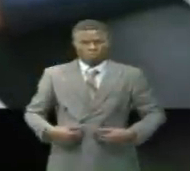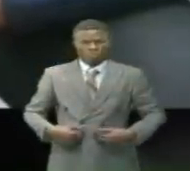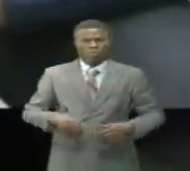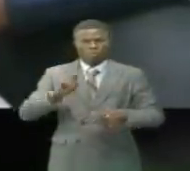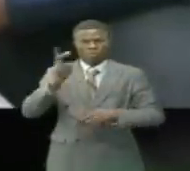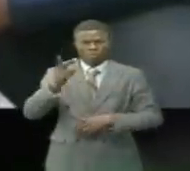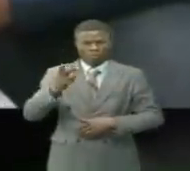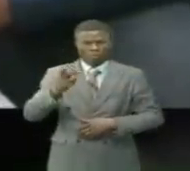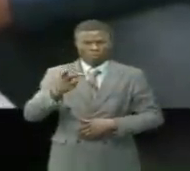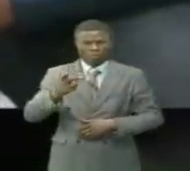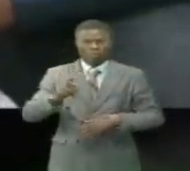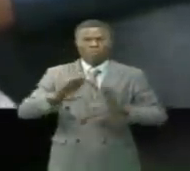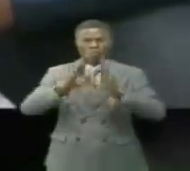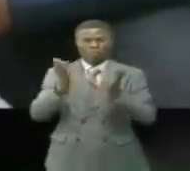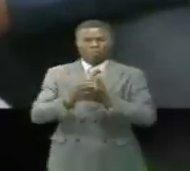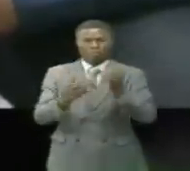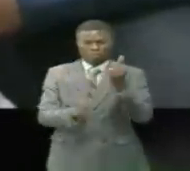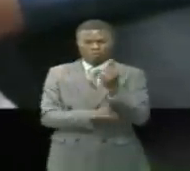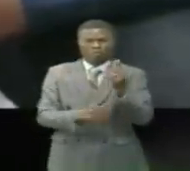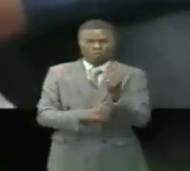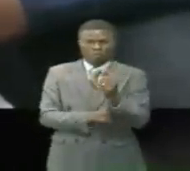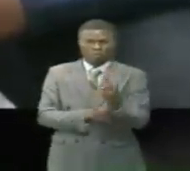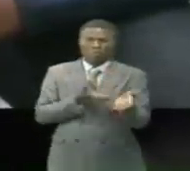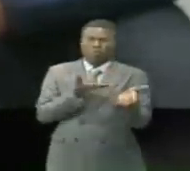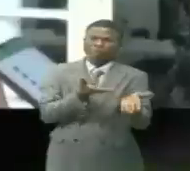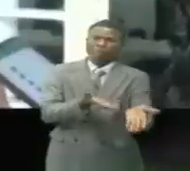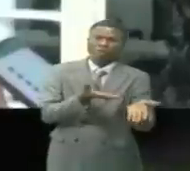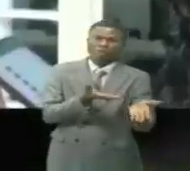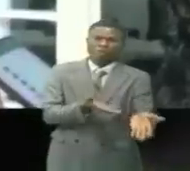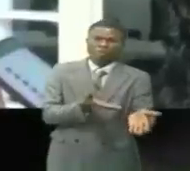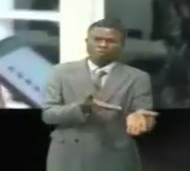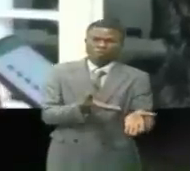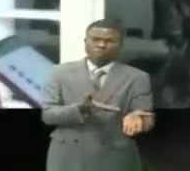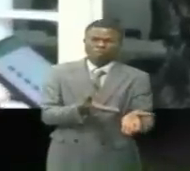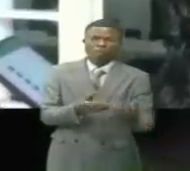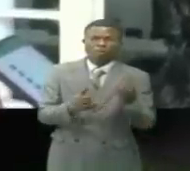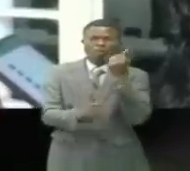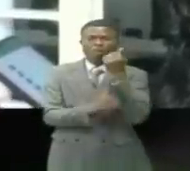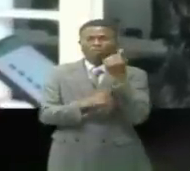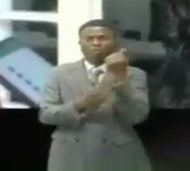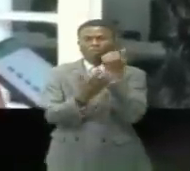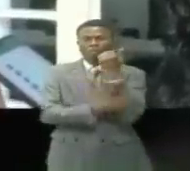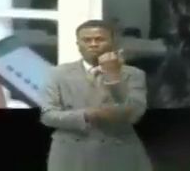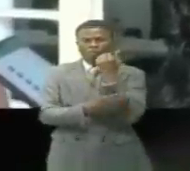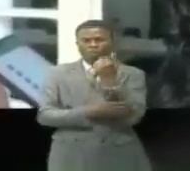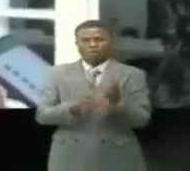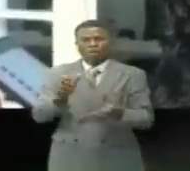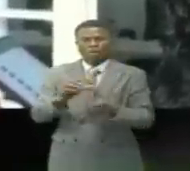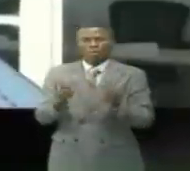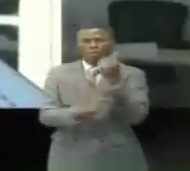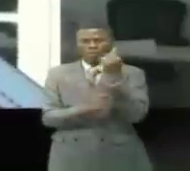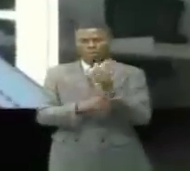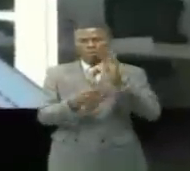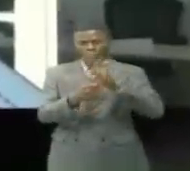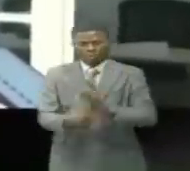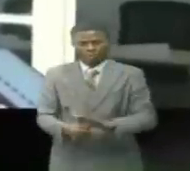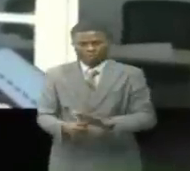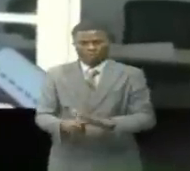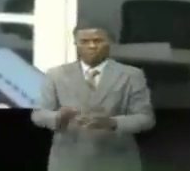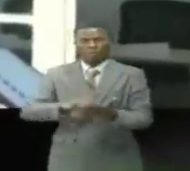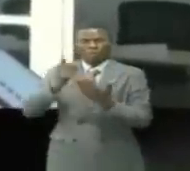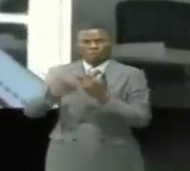Deuxièmement, l'assistance juridique, c'est-à-dire accompagner les vulnérables et les marginalisés sur le plan juridique